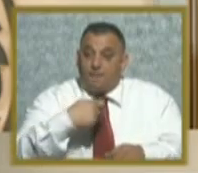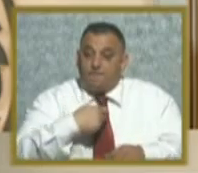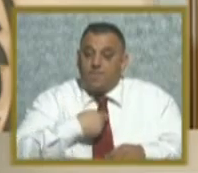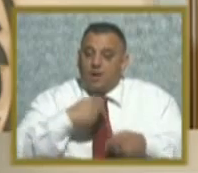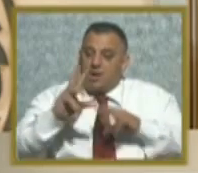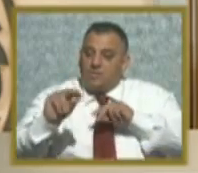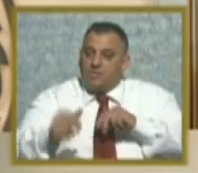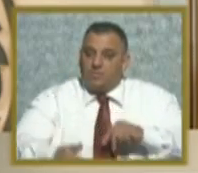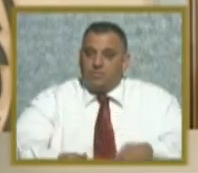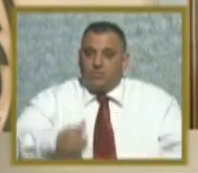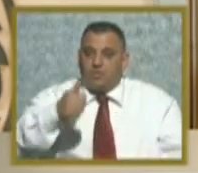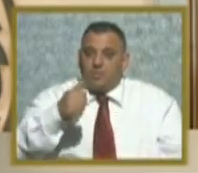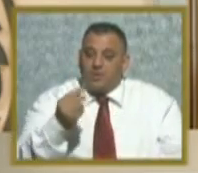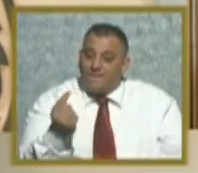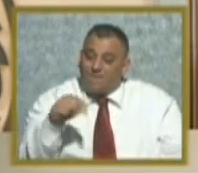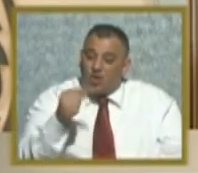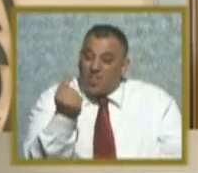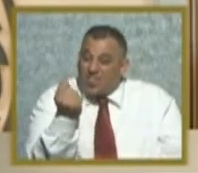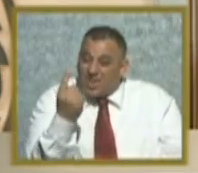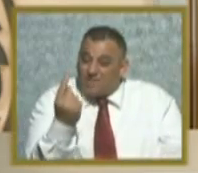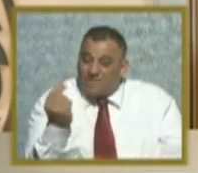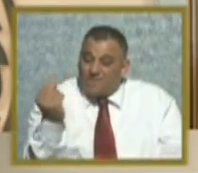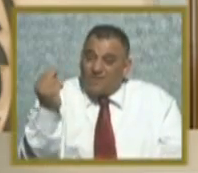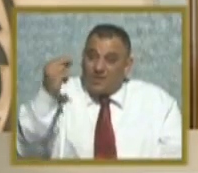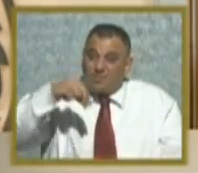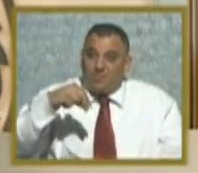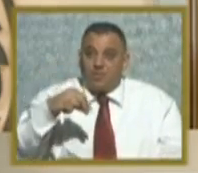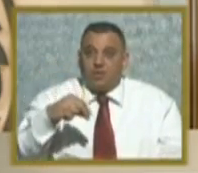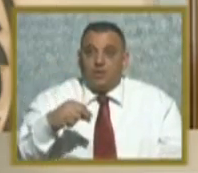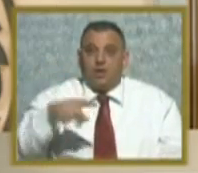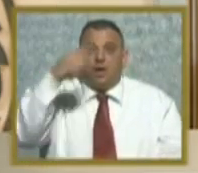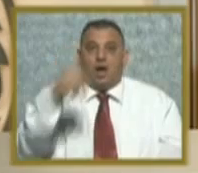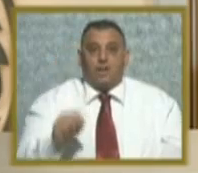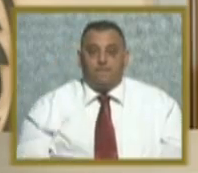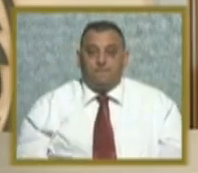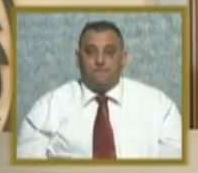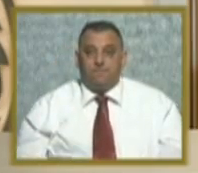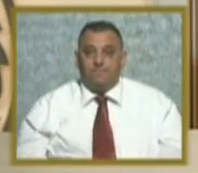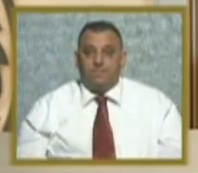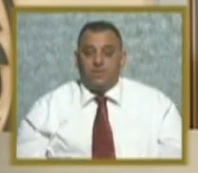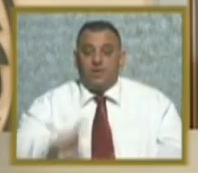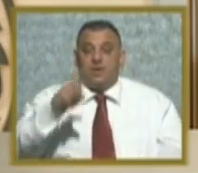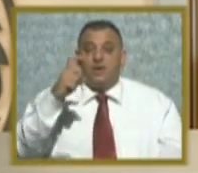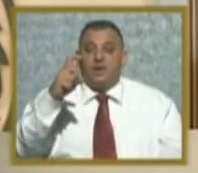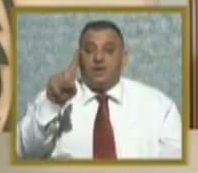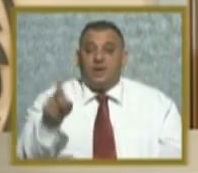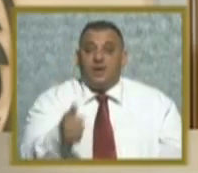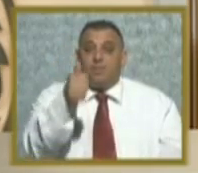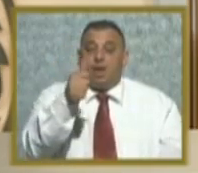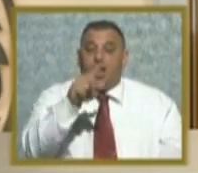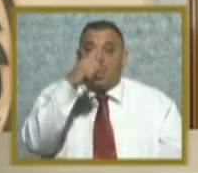100,000، لو تقول زيادة درهم واحد ترجع لي 100,000 ودرهم صار ربا والعياذ بالله، هذا ما يجوز تشرط له في